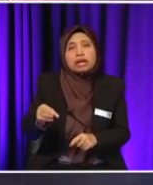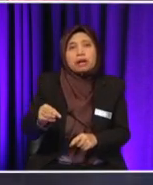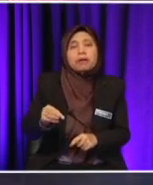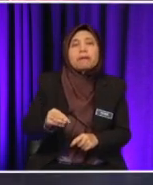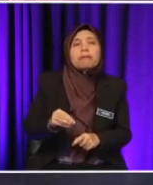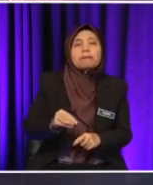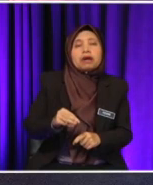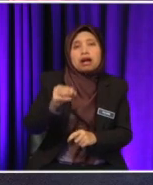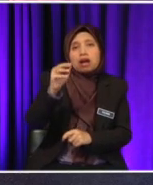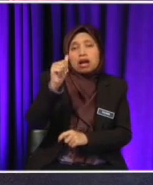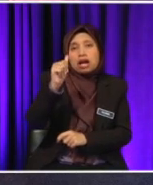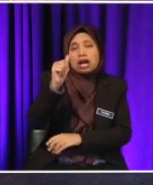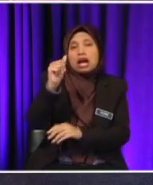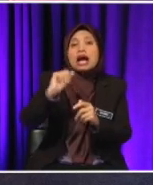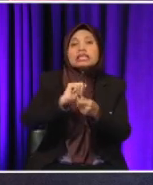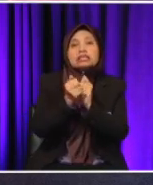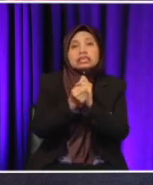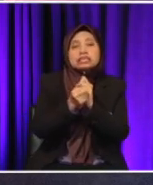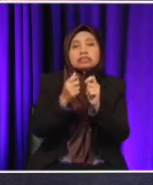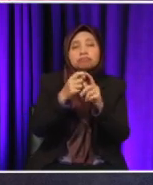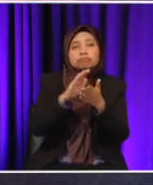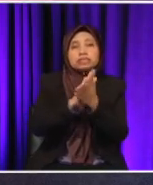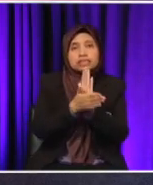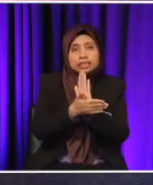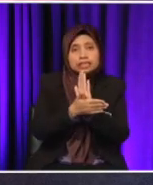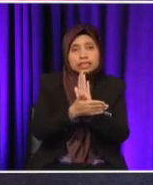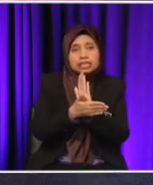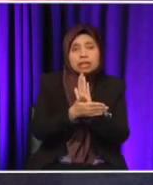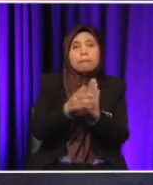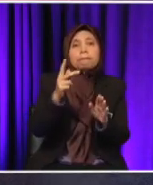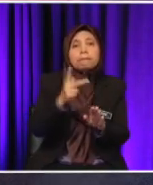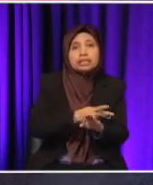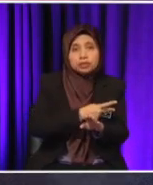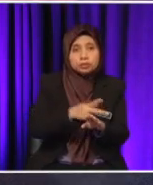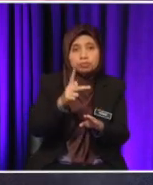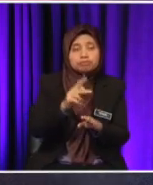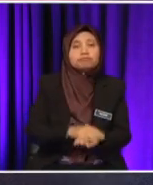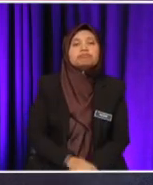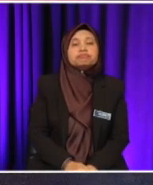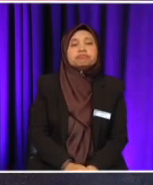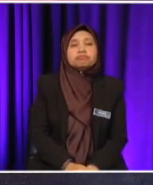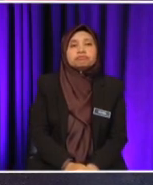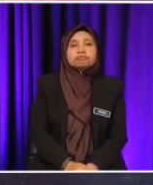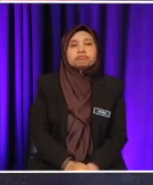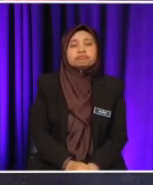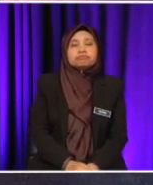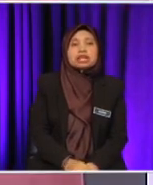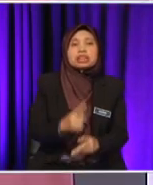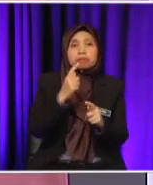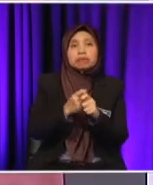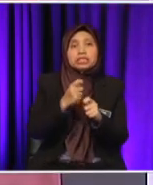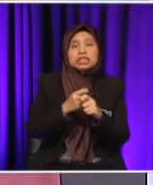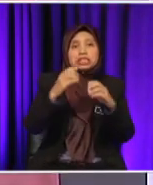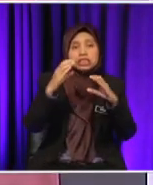mengadaptasi daripada peristiwa tersebut menjadi tangkap pantun menepati ciri-ciri